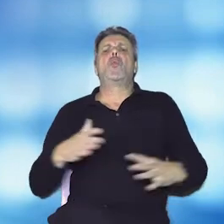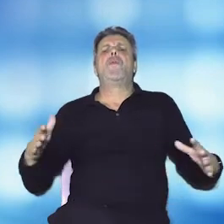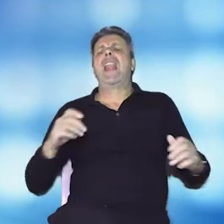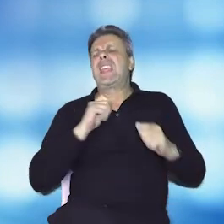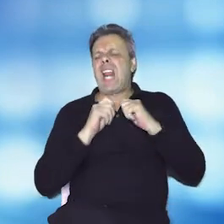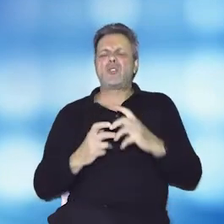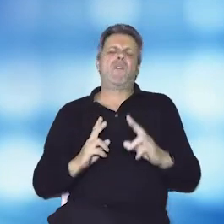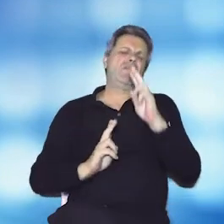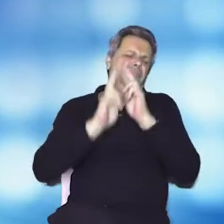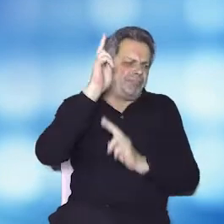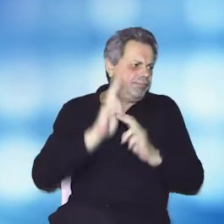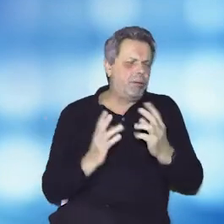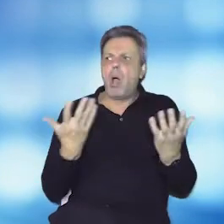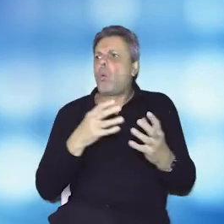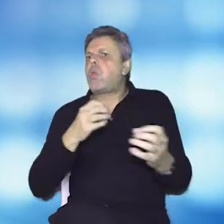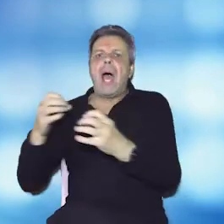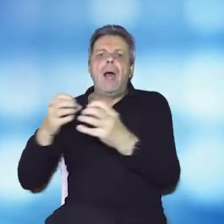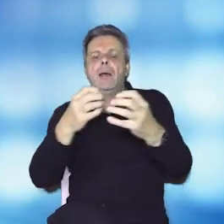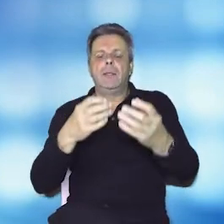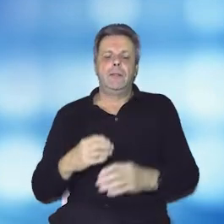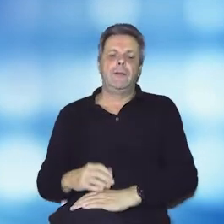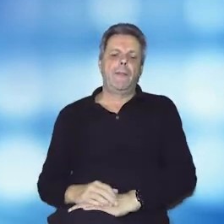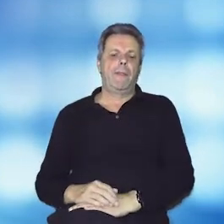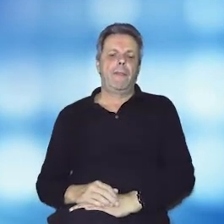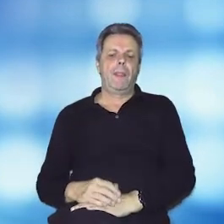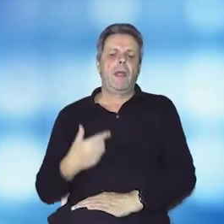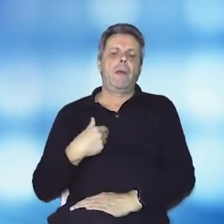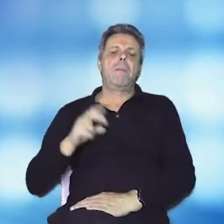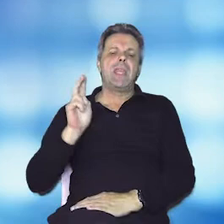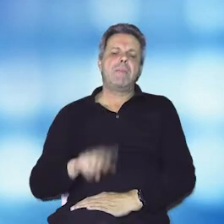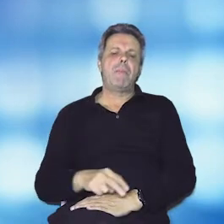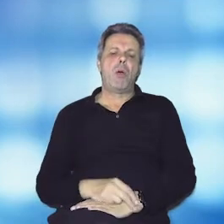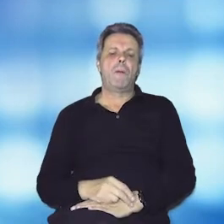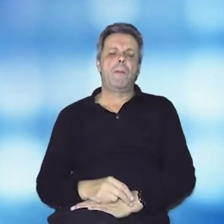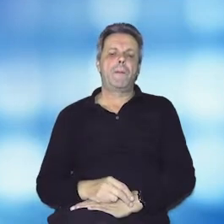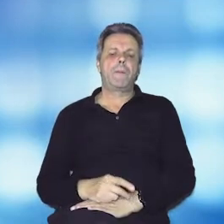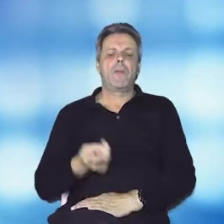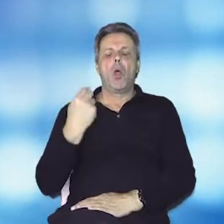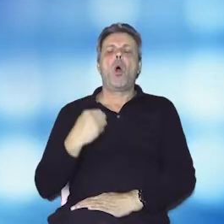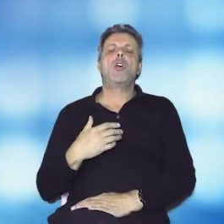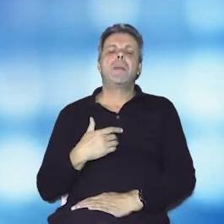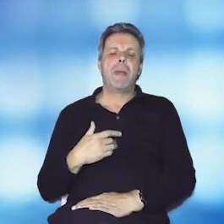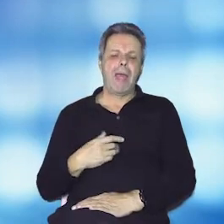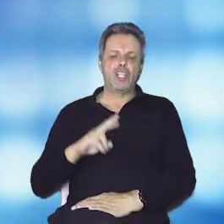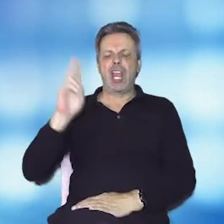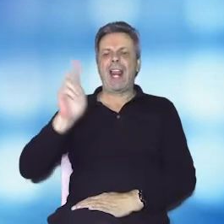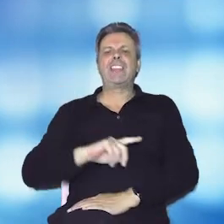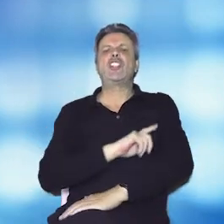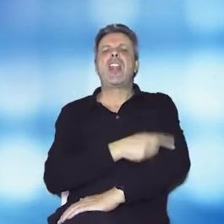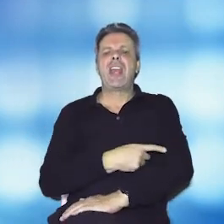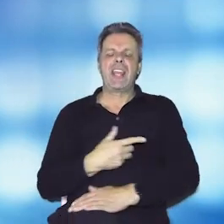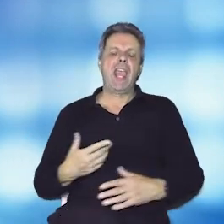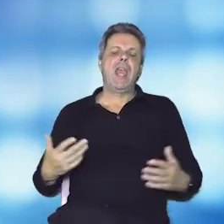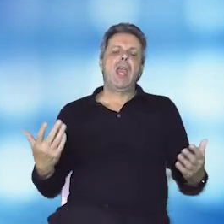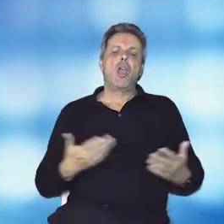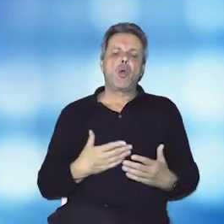razgovori, pregovori, gdje je, kamo, što s time? Mi imamo, osim naše električne energije koji je